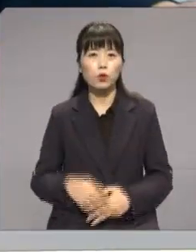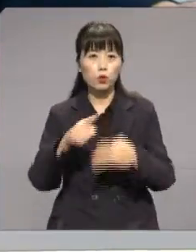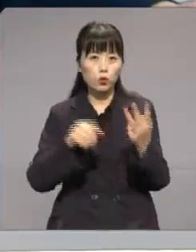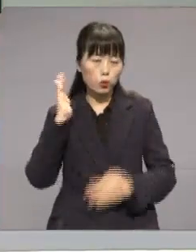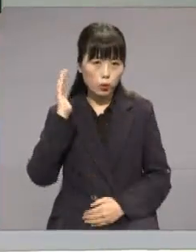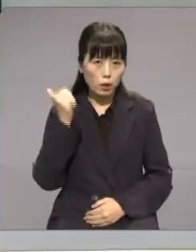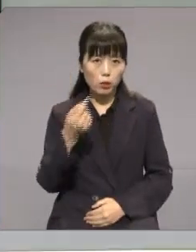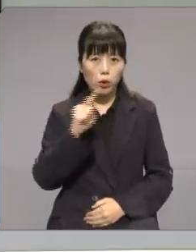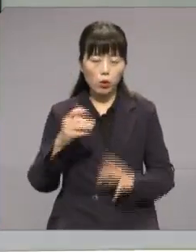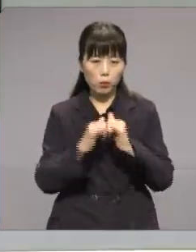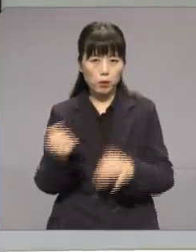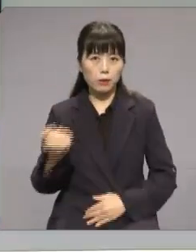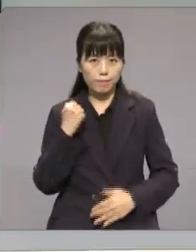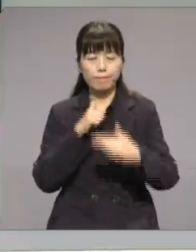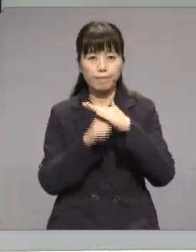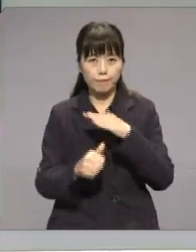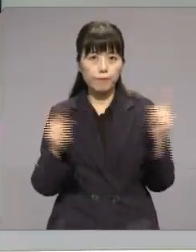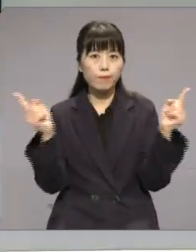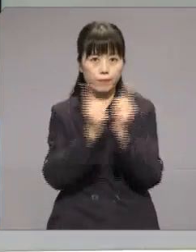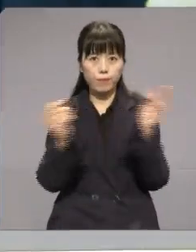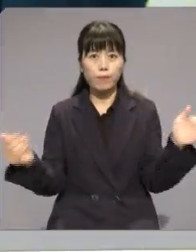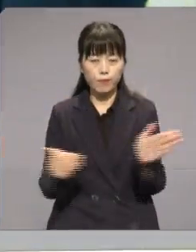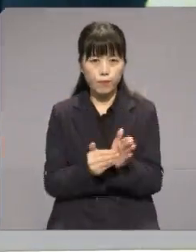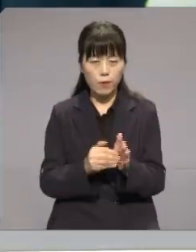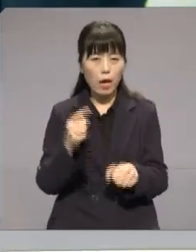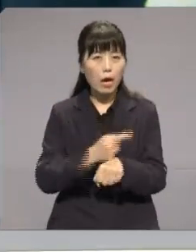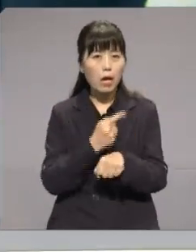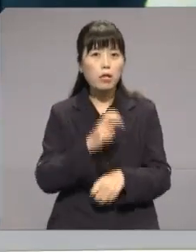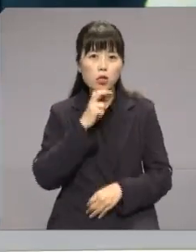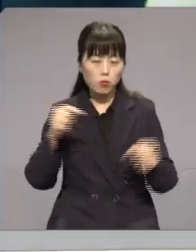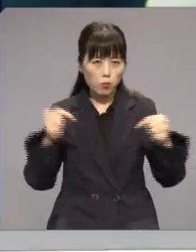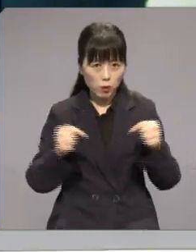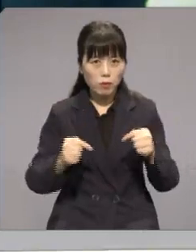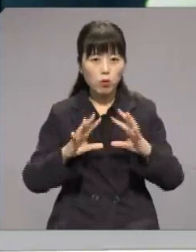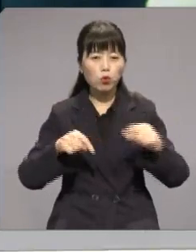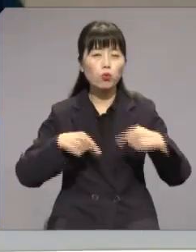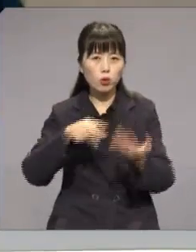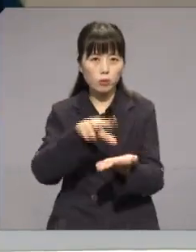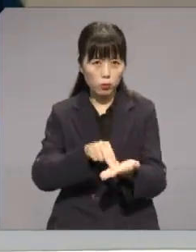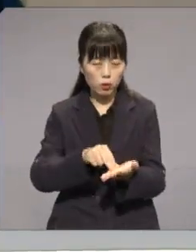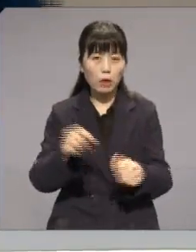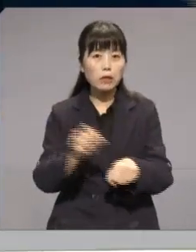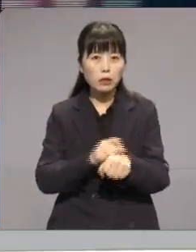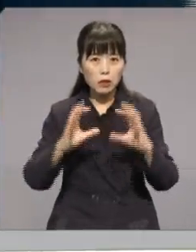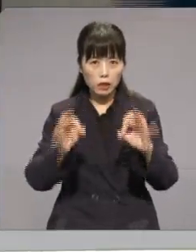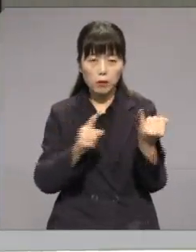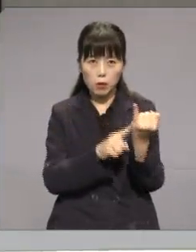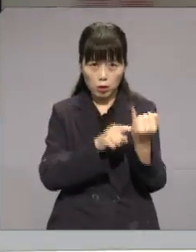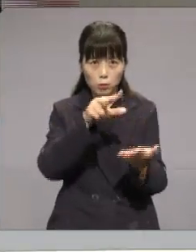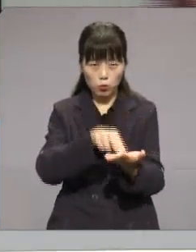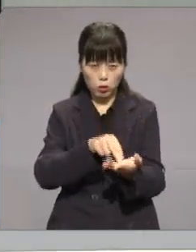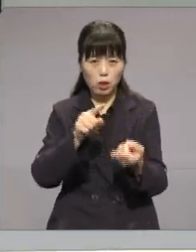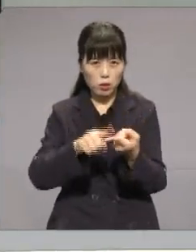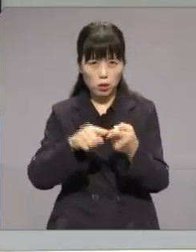윤석열 대통령과 한동훈 국민의힘 대표가 만났습니다. 1시간 20분 면담하며 국정 현안, 특히 김건희 여사 문제를